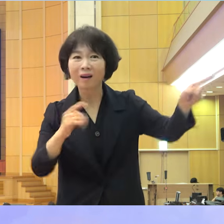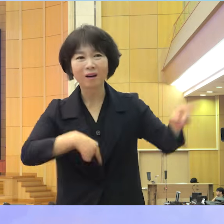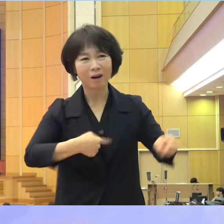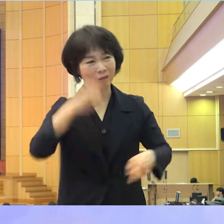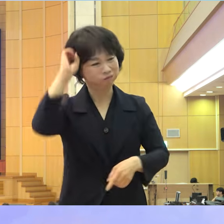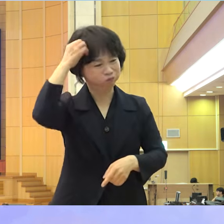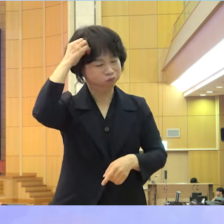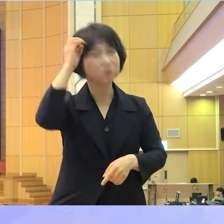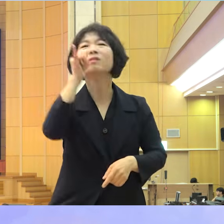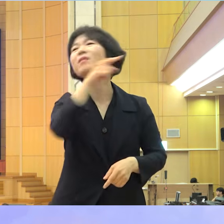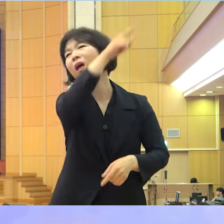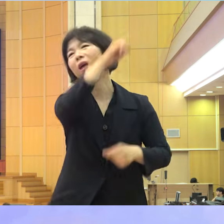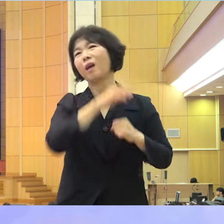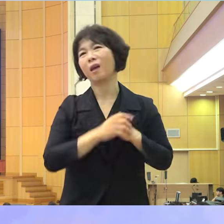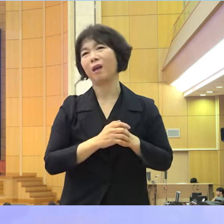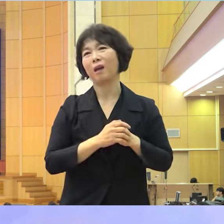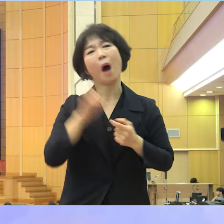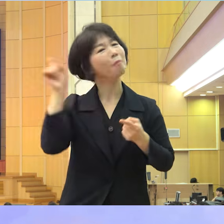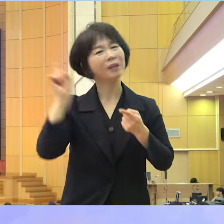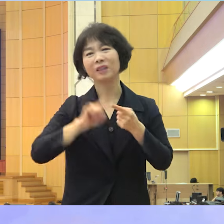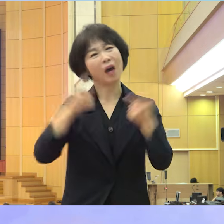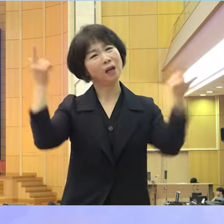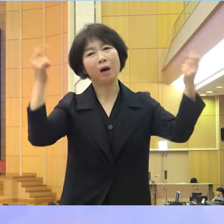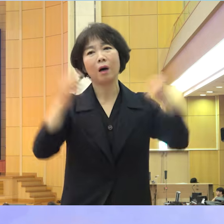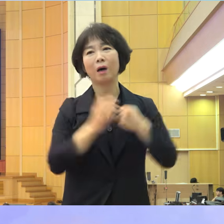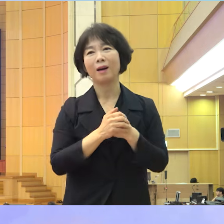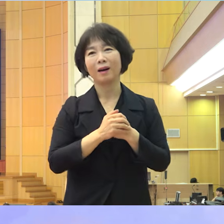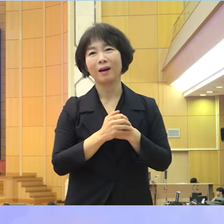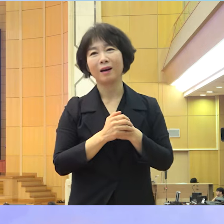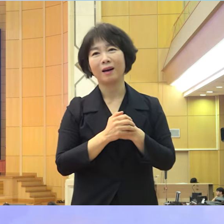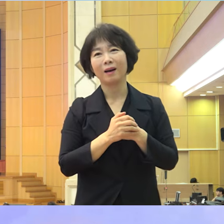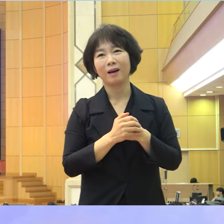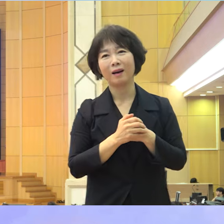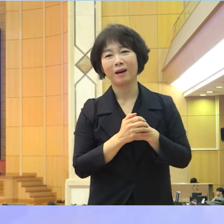있습니다. 근데 예를 들어서 그렇게